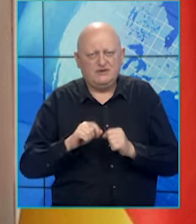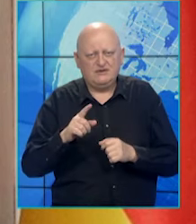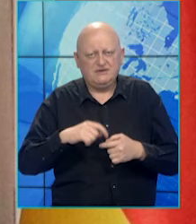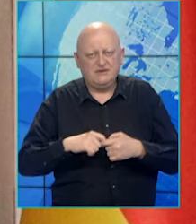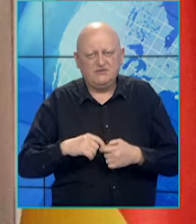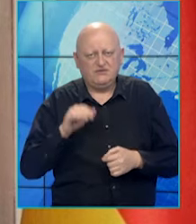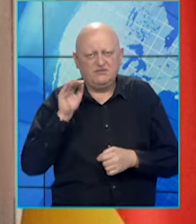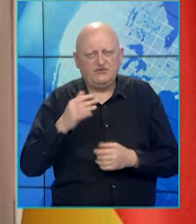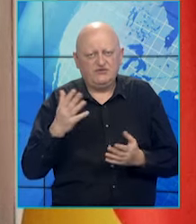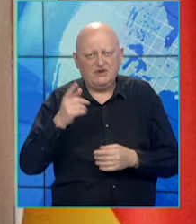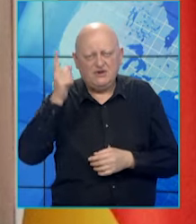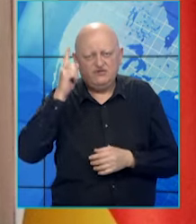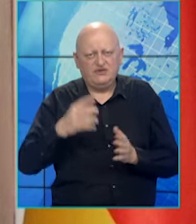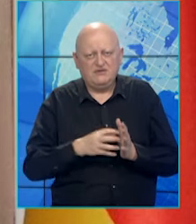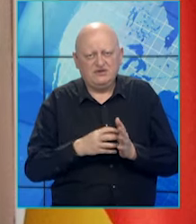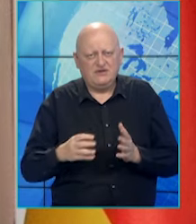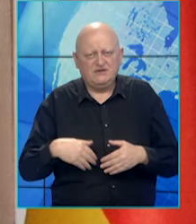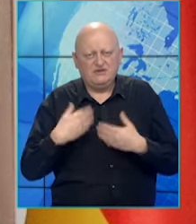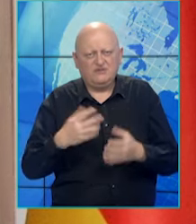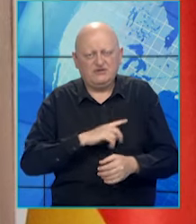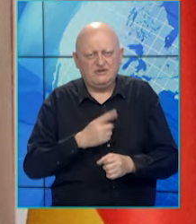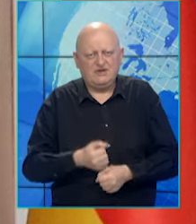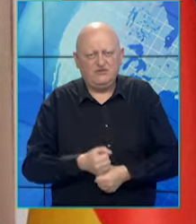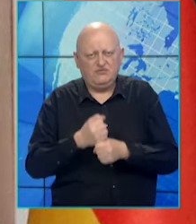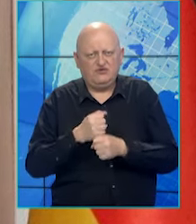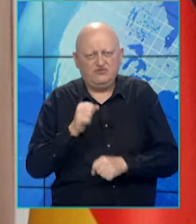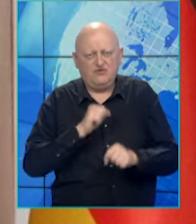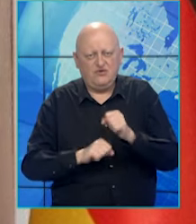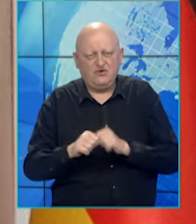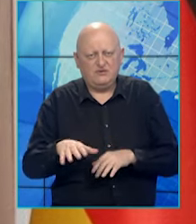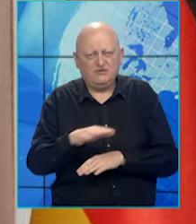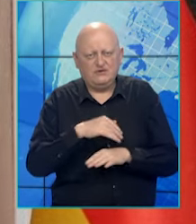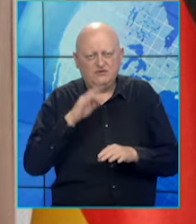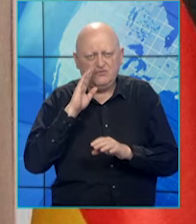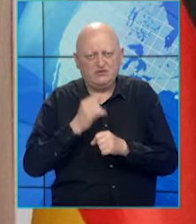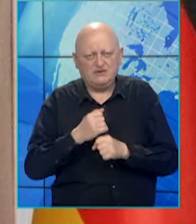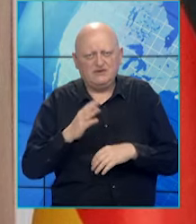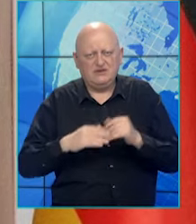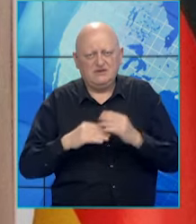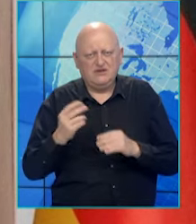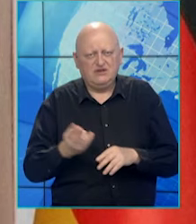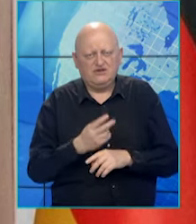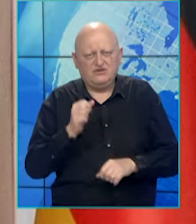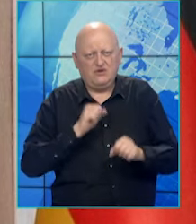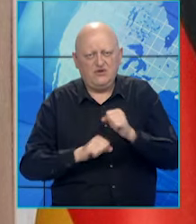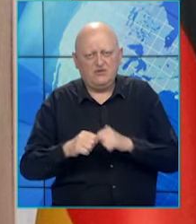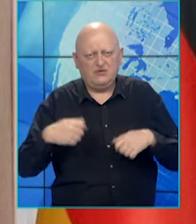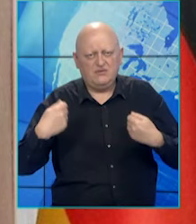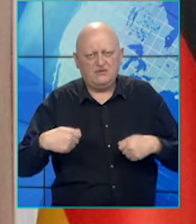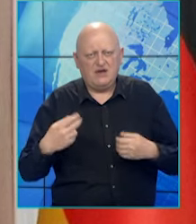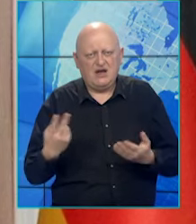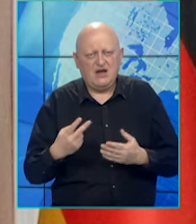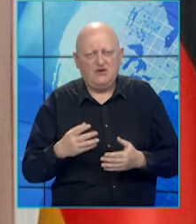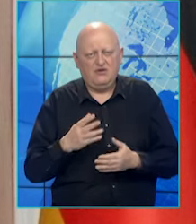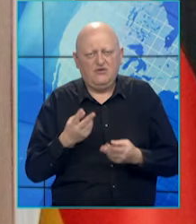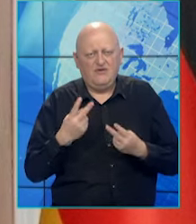odbrane. S tim u vezi poručeno je kako će Njemačka nastaviti pružati snažnu podršku odbrambenom sektoru Bosne i Hercegovine, izgradnjom državnih